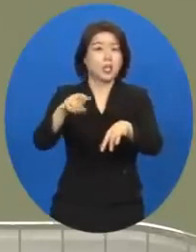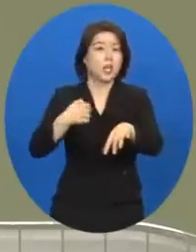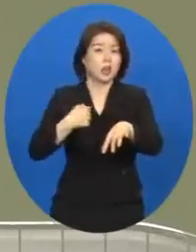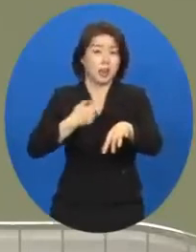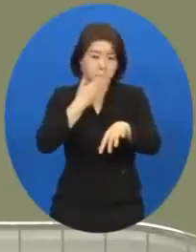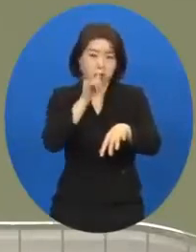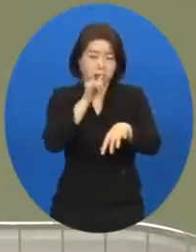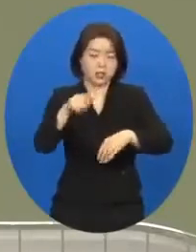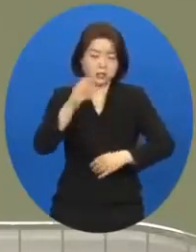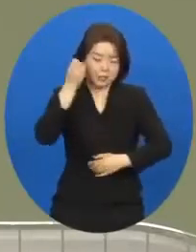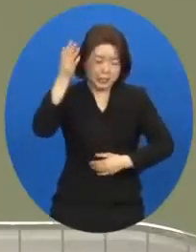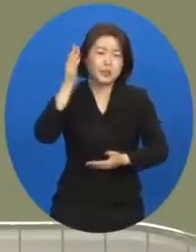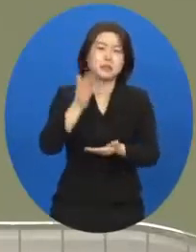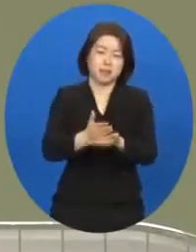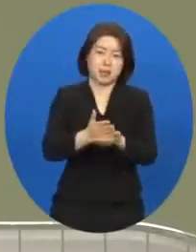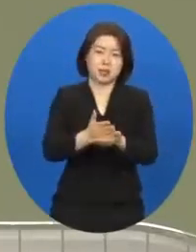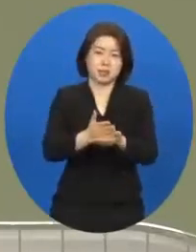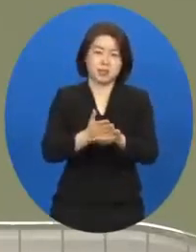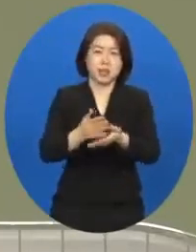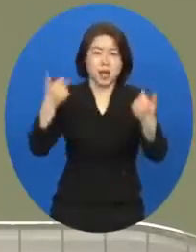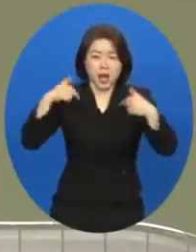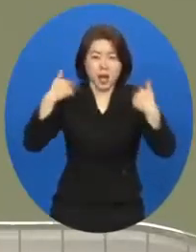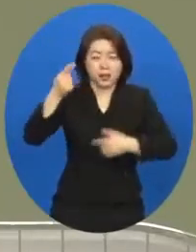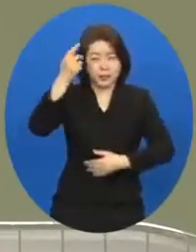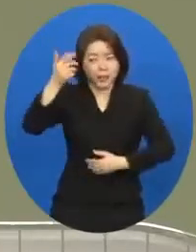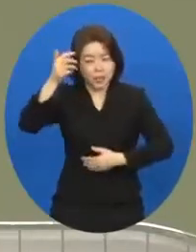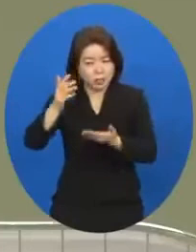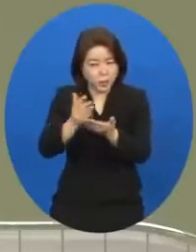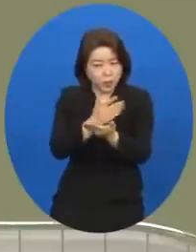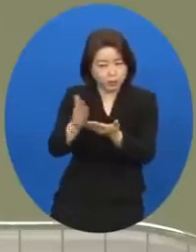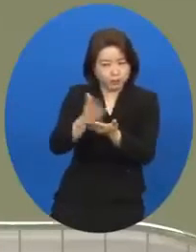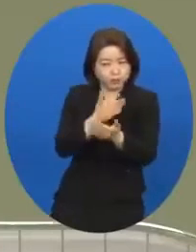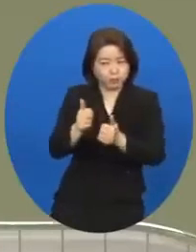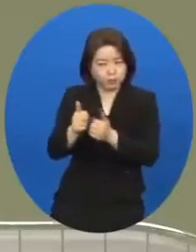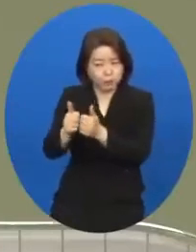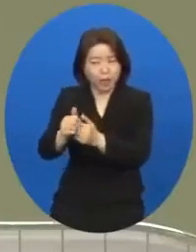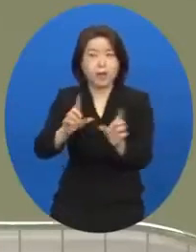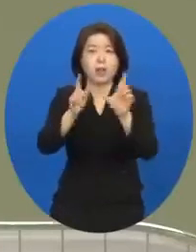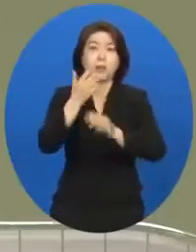않아야, 그래야 우리가 항상 영적 분별을 가지고 살게 됩니다.